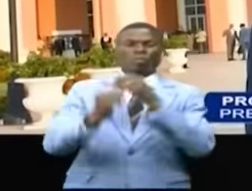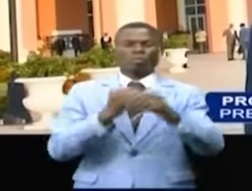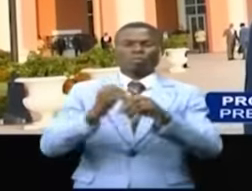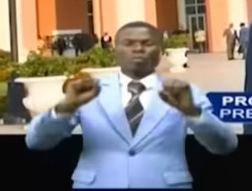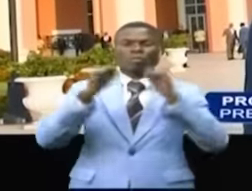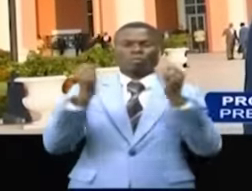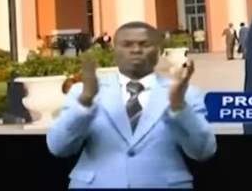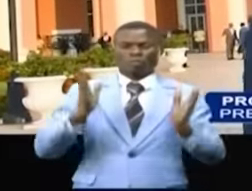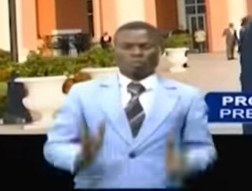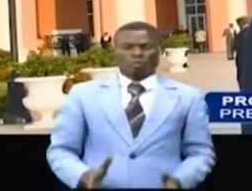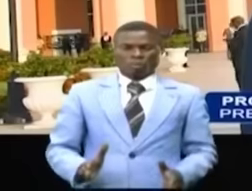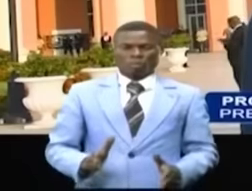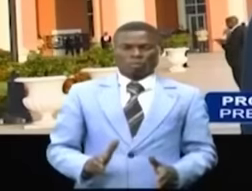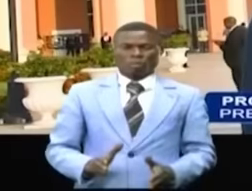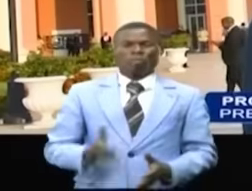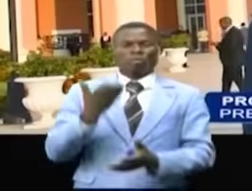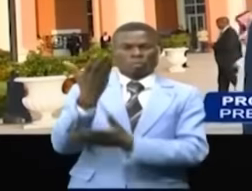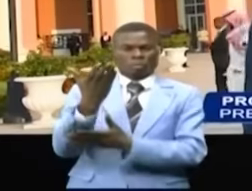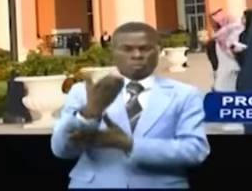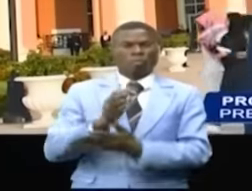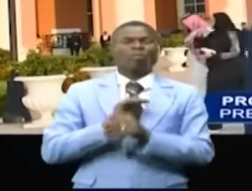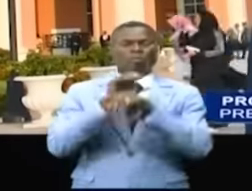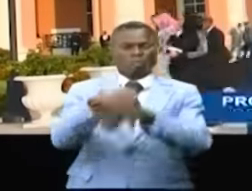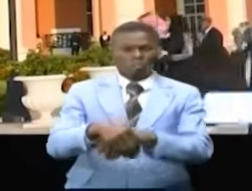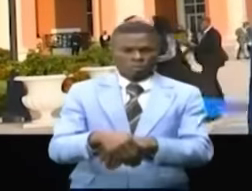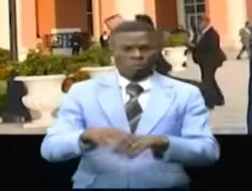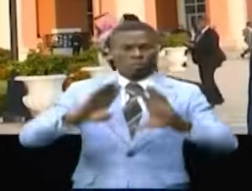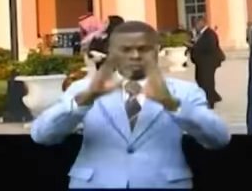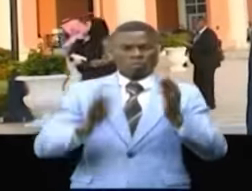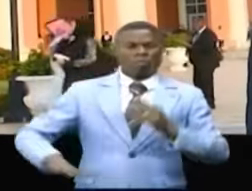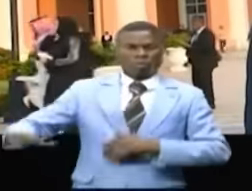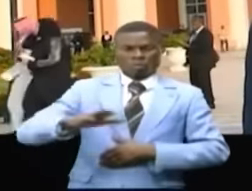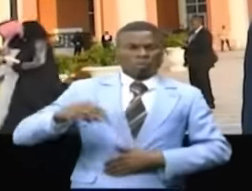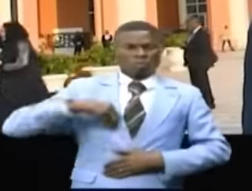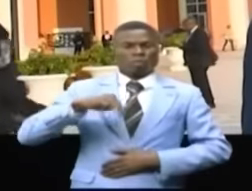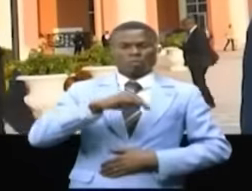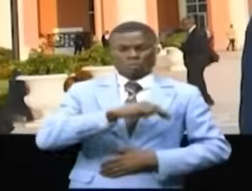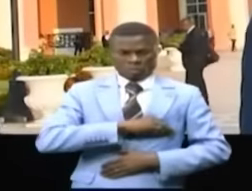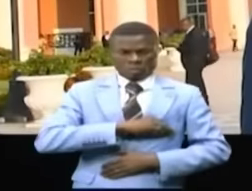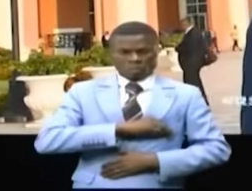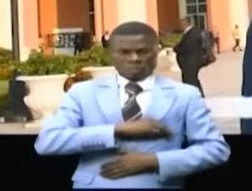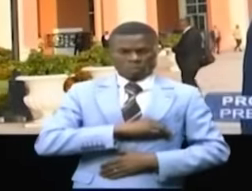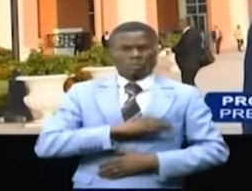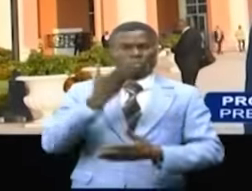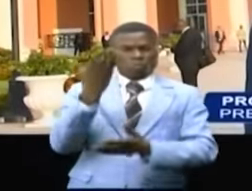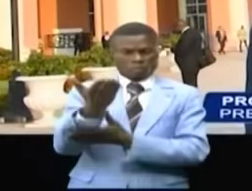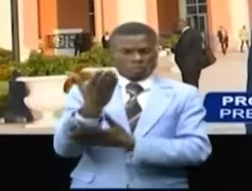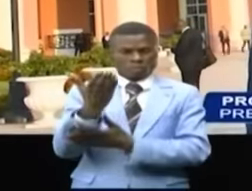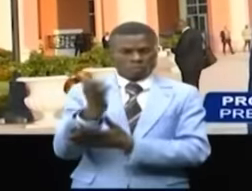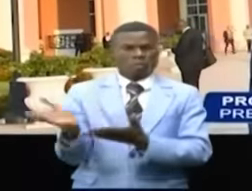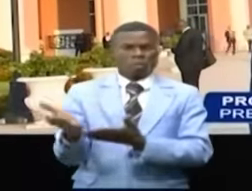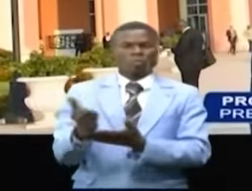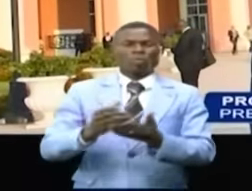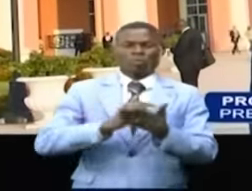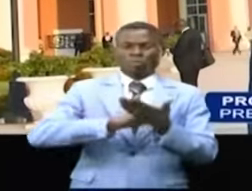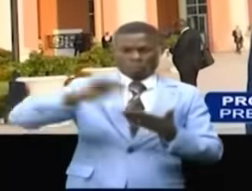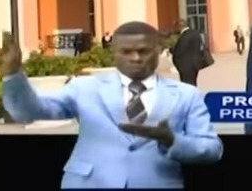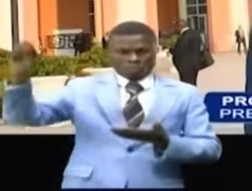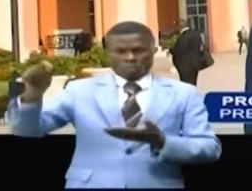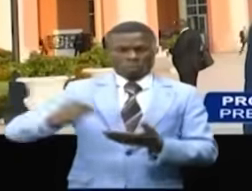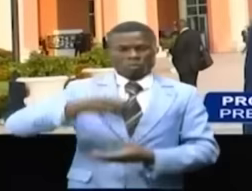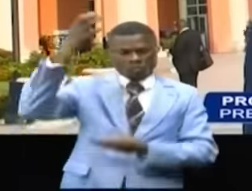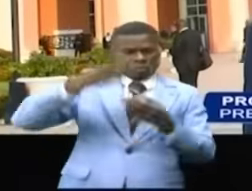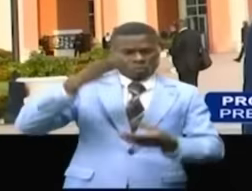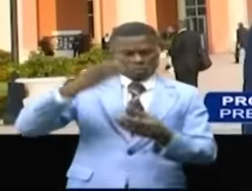socialiste demande, agisse, que tous les pays qui en sont membres exigent le retrait du Rwanda, des